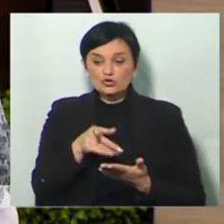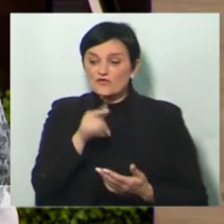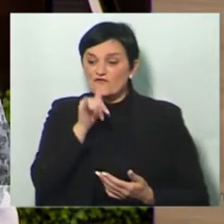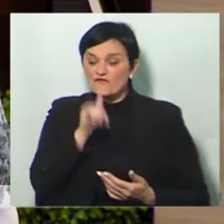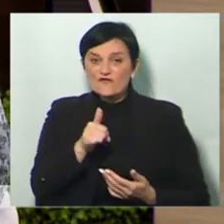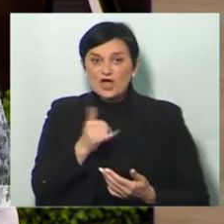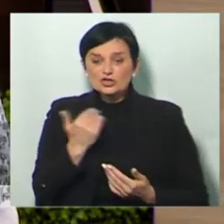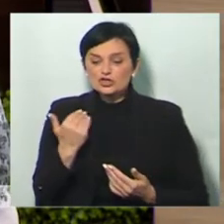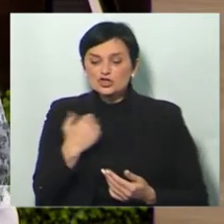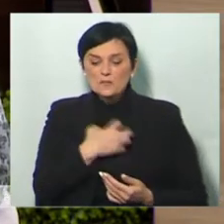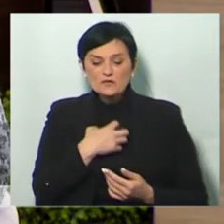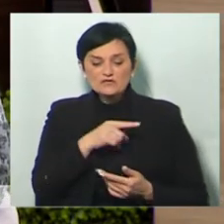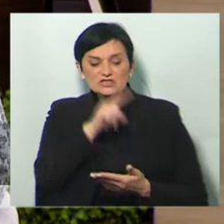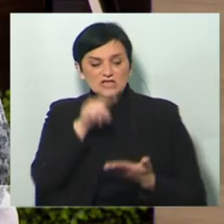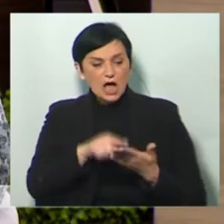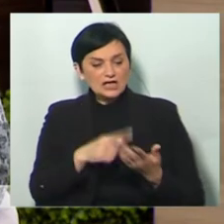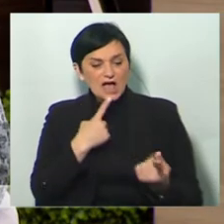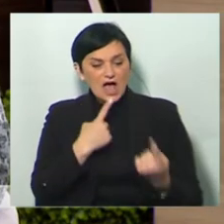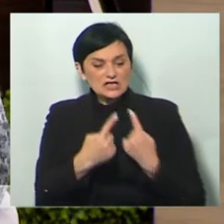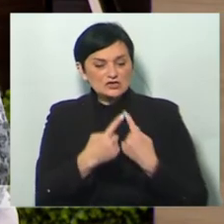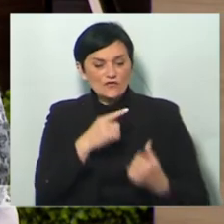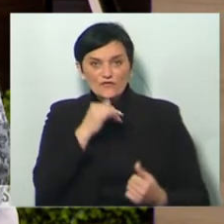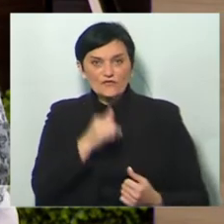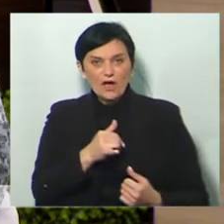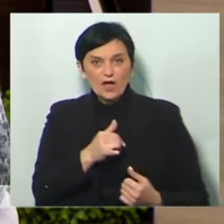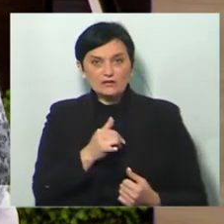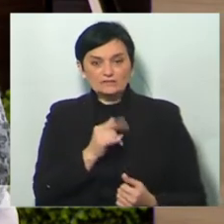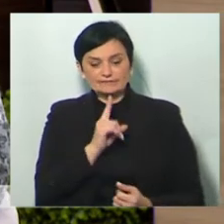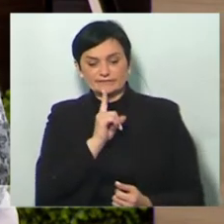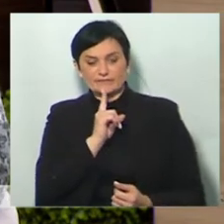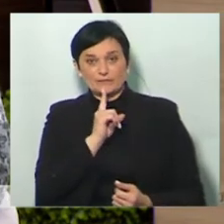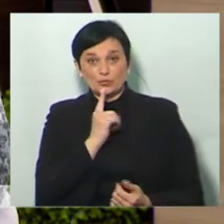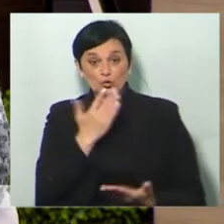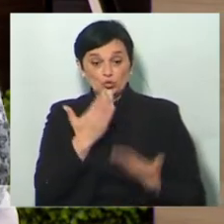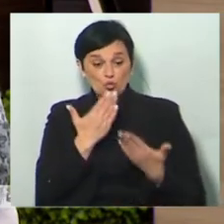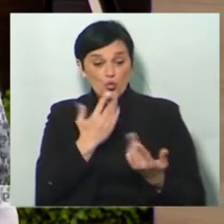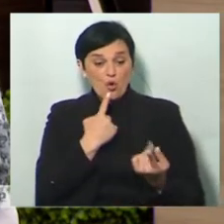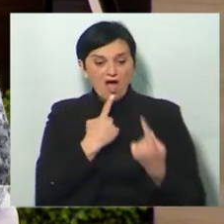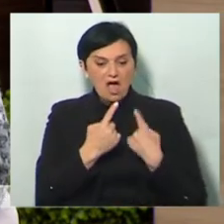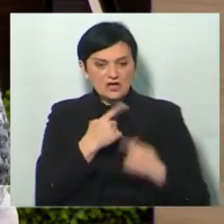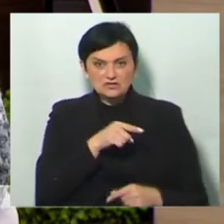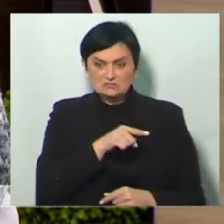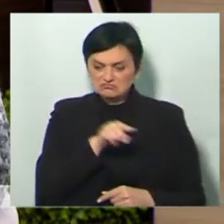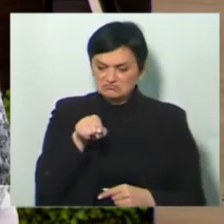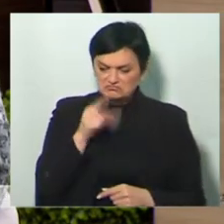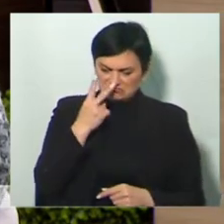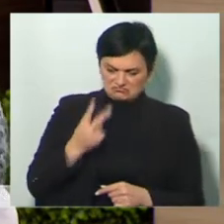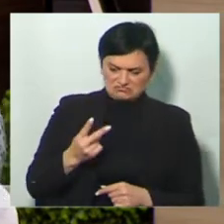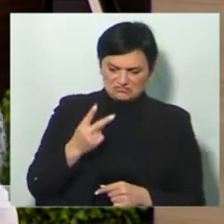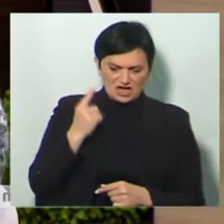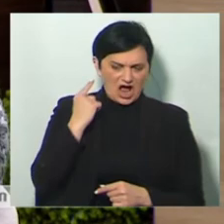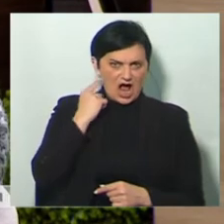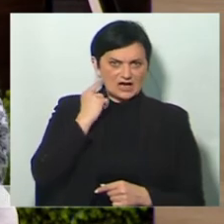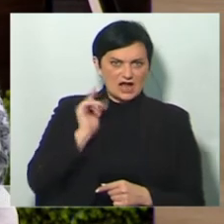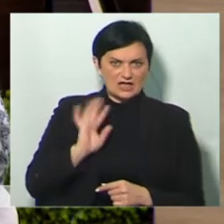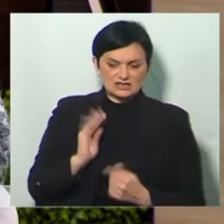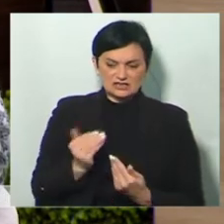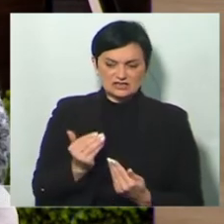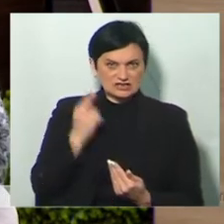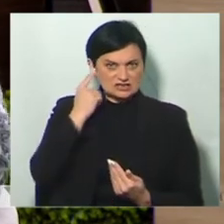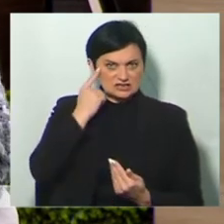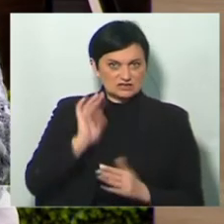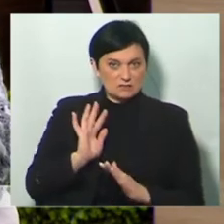ესაუბრო შენთვის მნიშვნელოვან საკითხზე. ან თუ ესაუბრები მათ, მათ არ ესმით შენი. Ანუ ეს